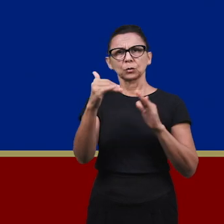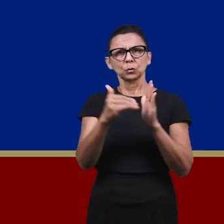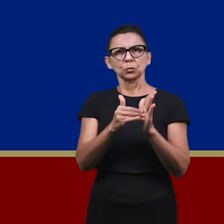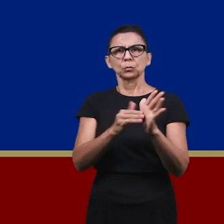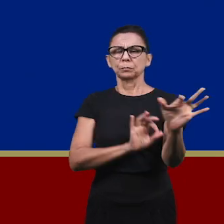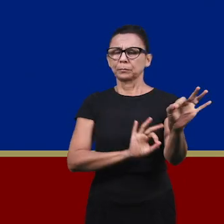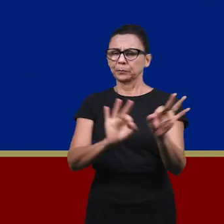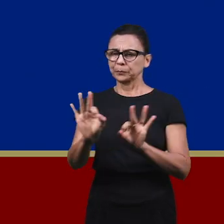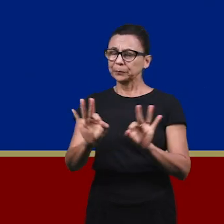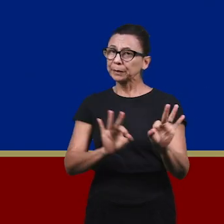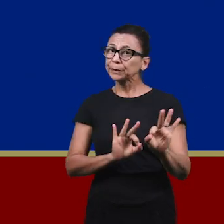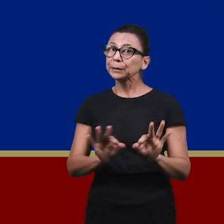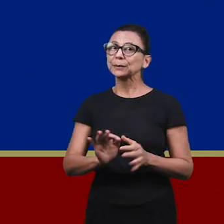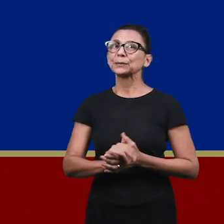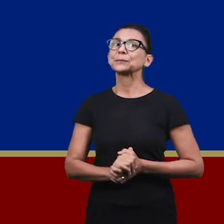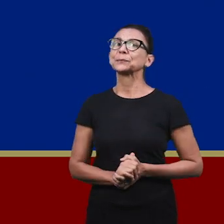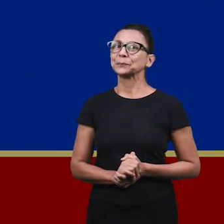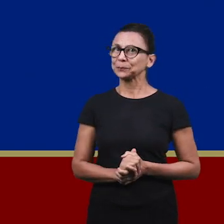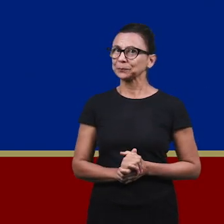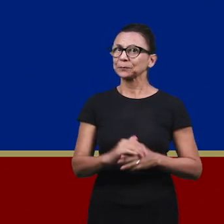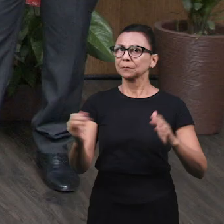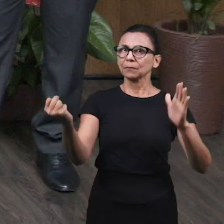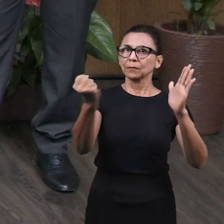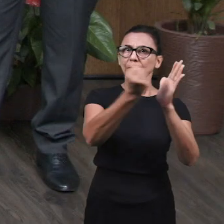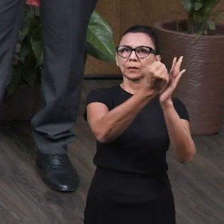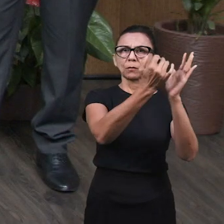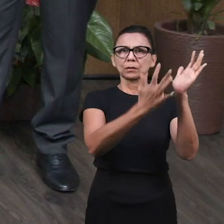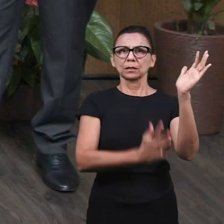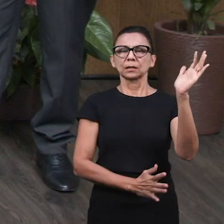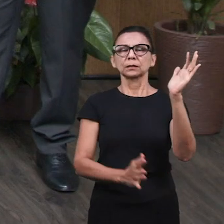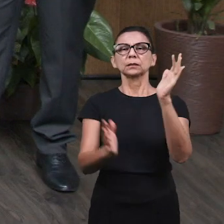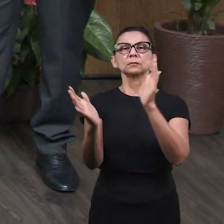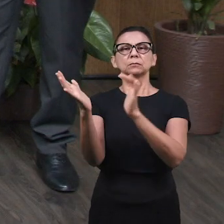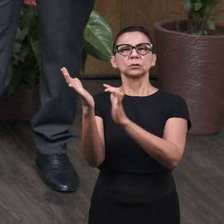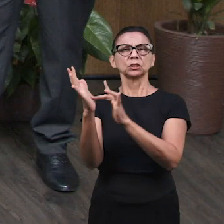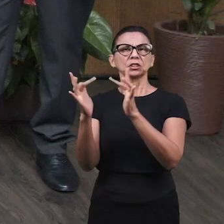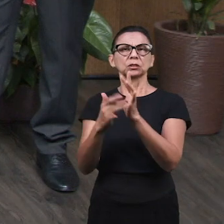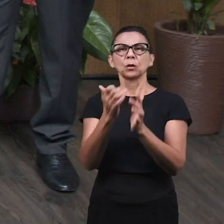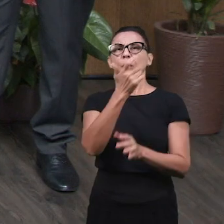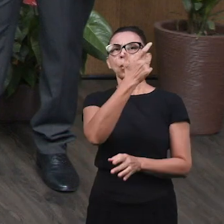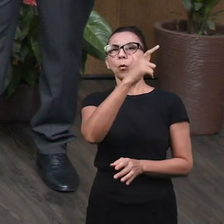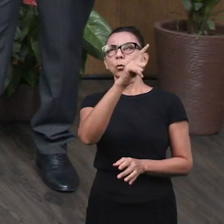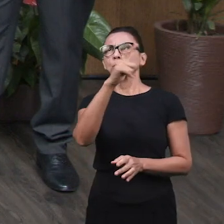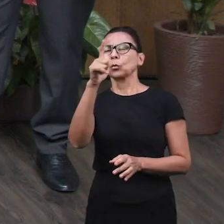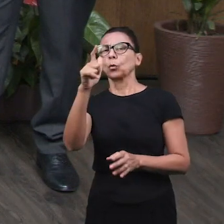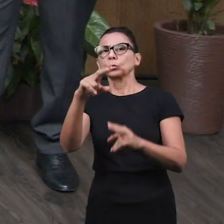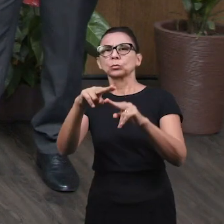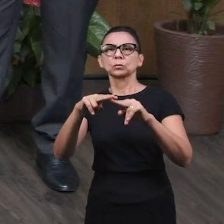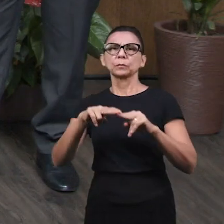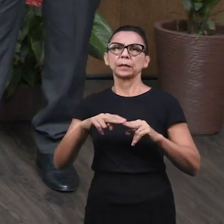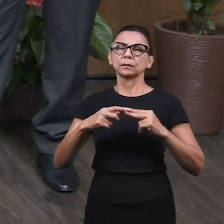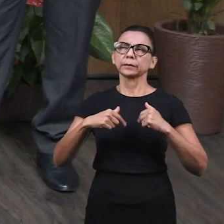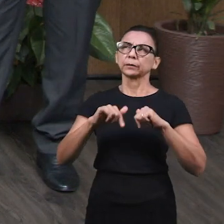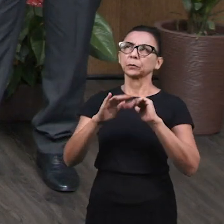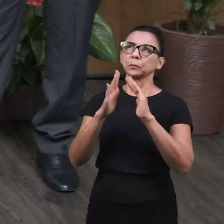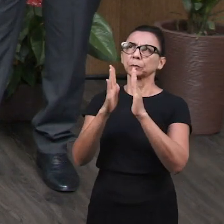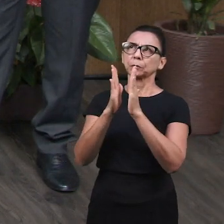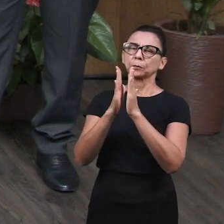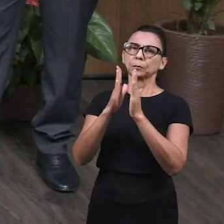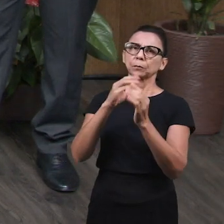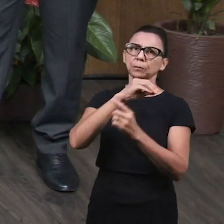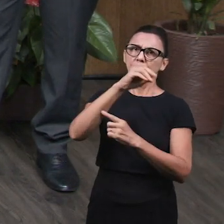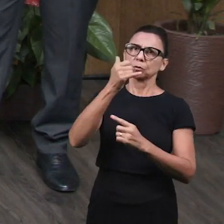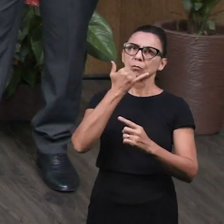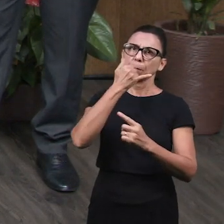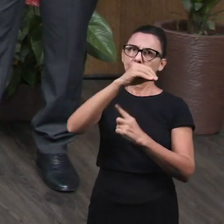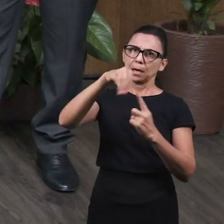qui sont la parole et le sang de Jésus. En plus d'autres ressources comme la